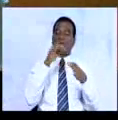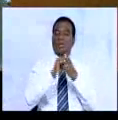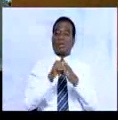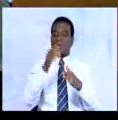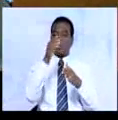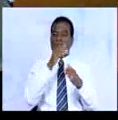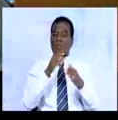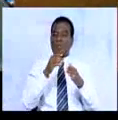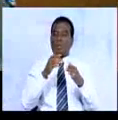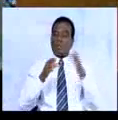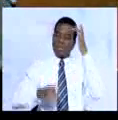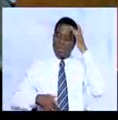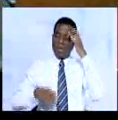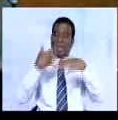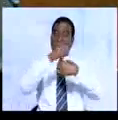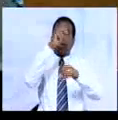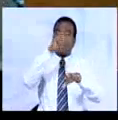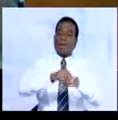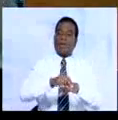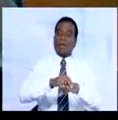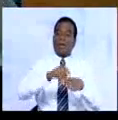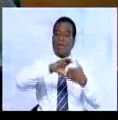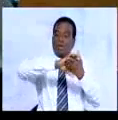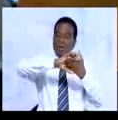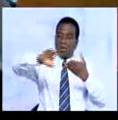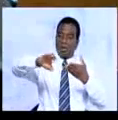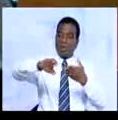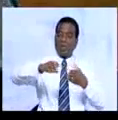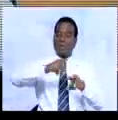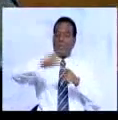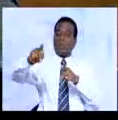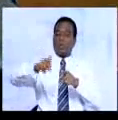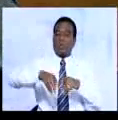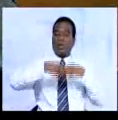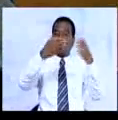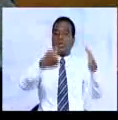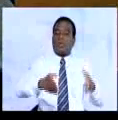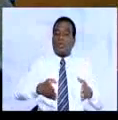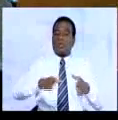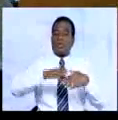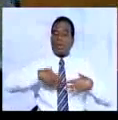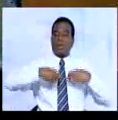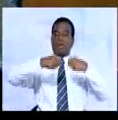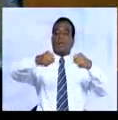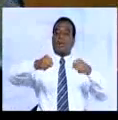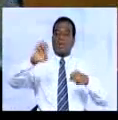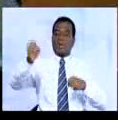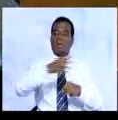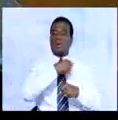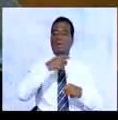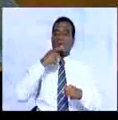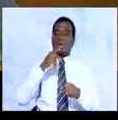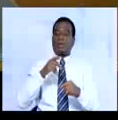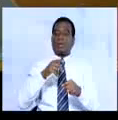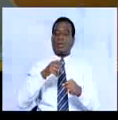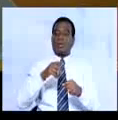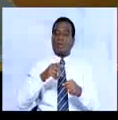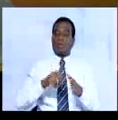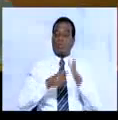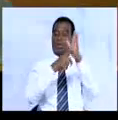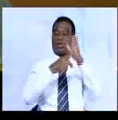patient, la création des cartes professionnelles dédiées aux professionnels de la santé et qui détermineront les